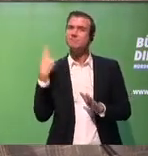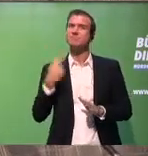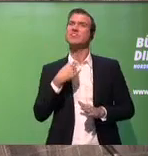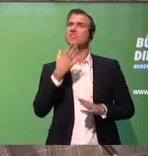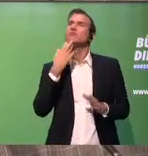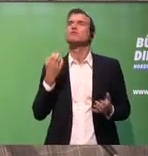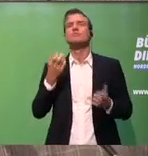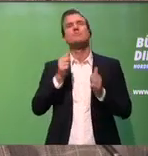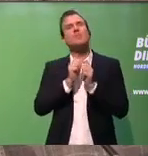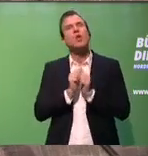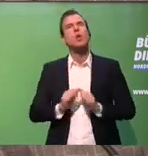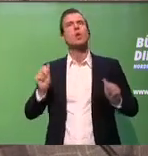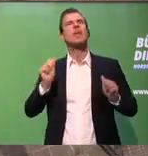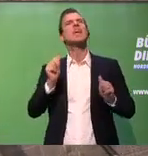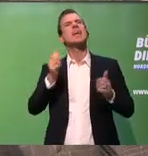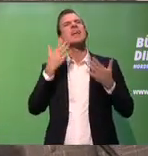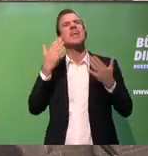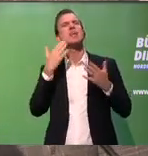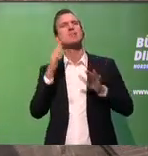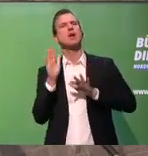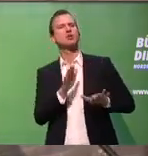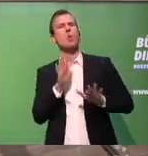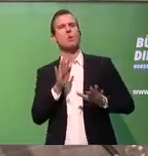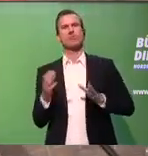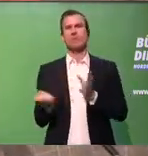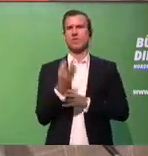glückliche, klimaschonende Kultur.